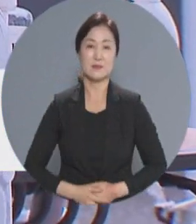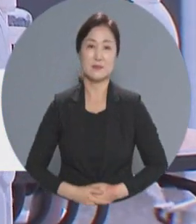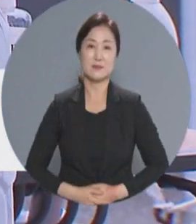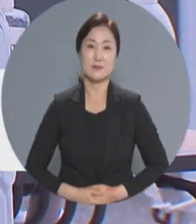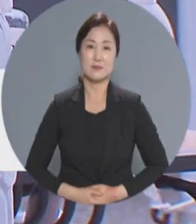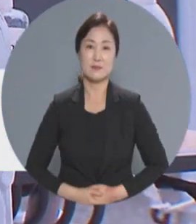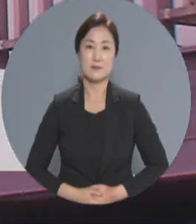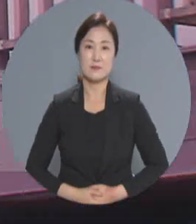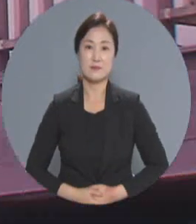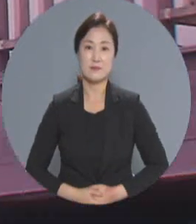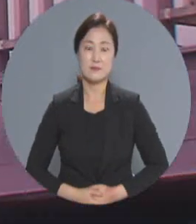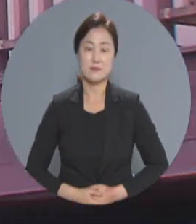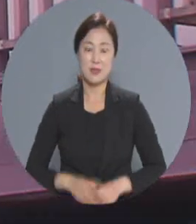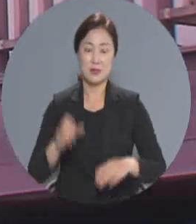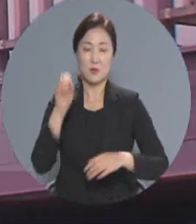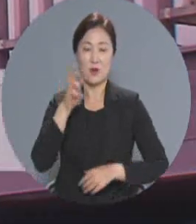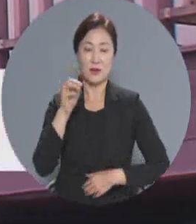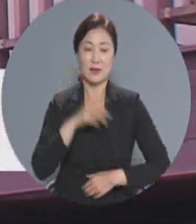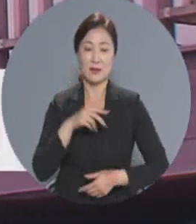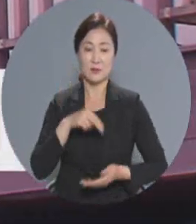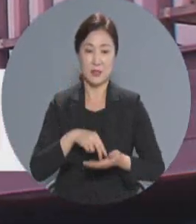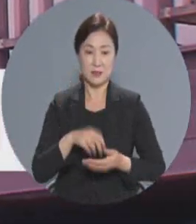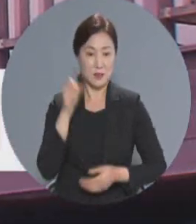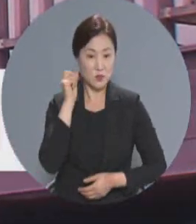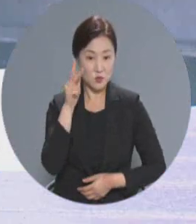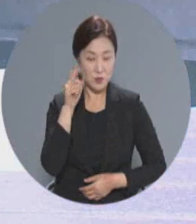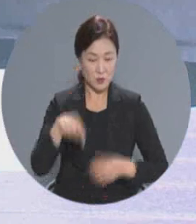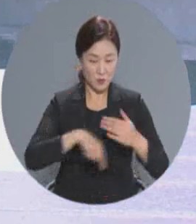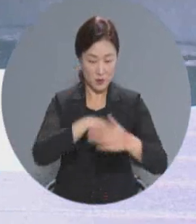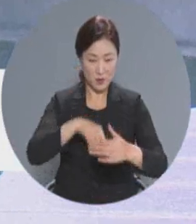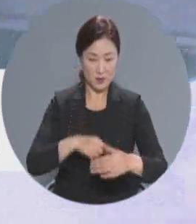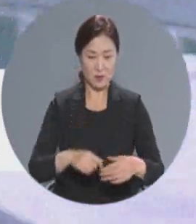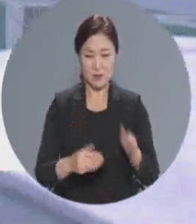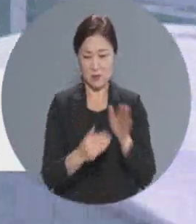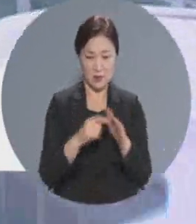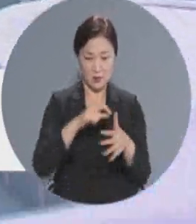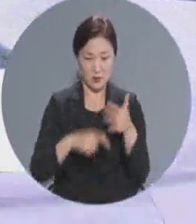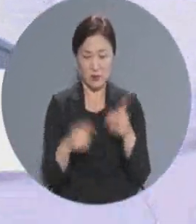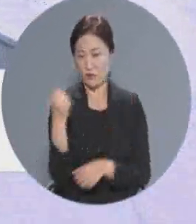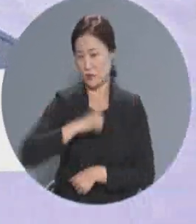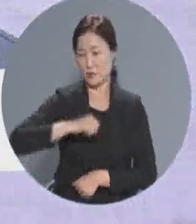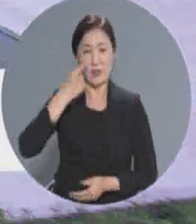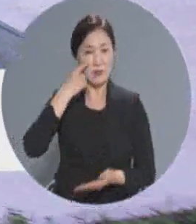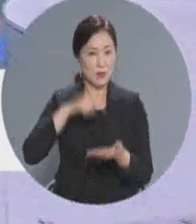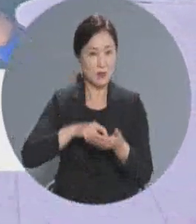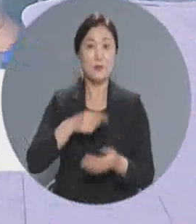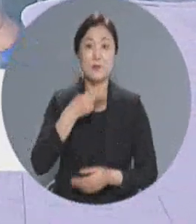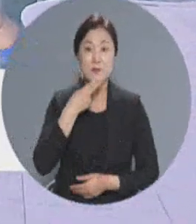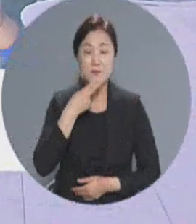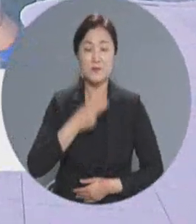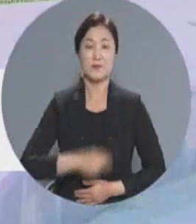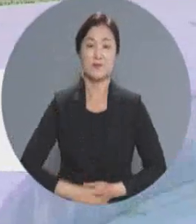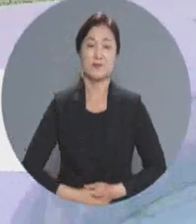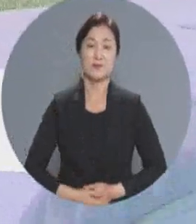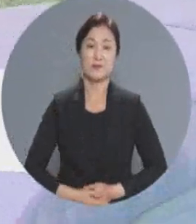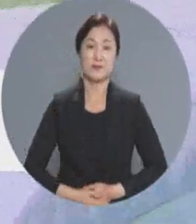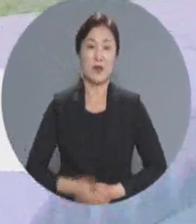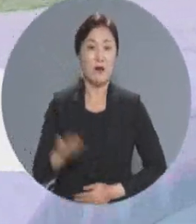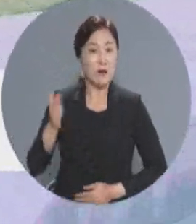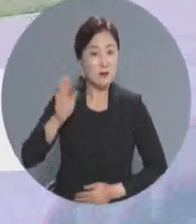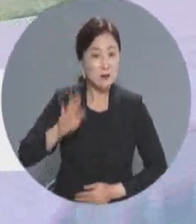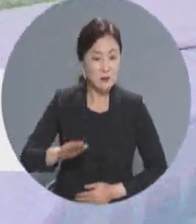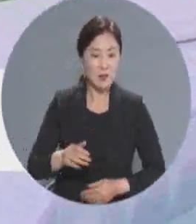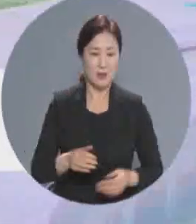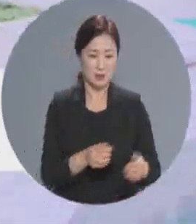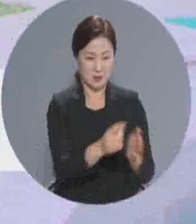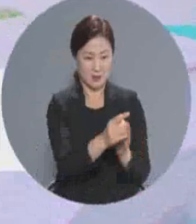있습니다. 광양시는 해당 숙박시설에서 방역수칙 위반 사항을 발견하지 못했다고 밝혔습니다. 입장 전